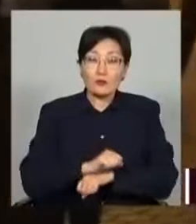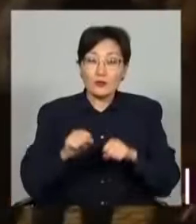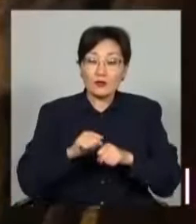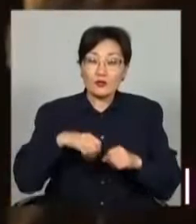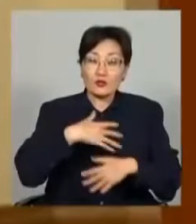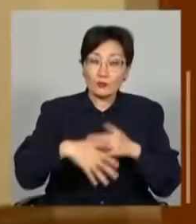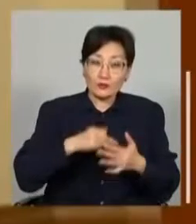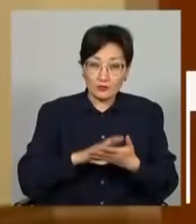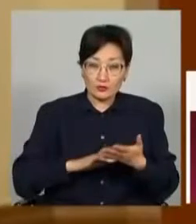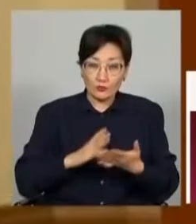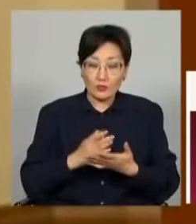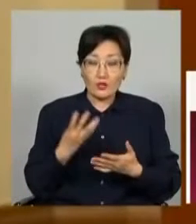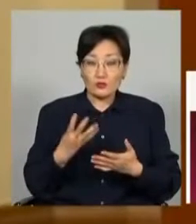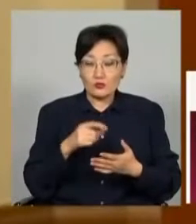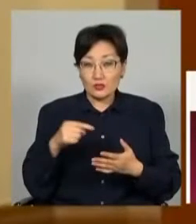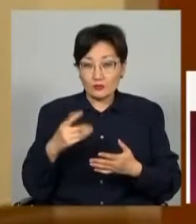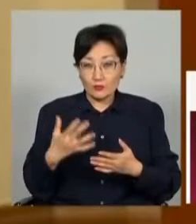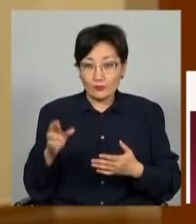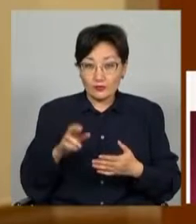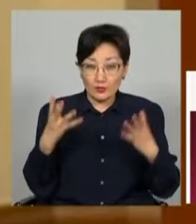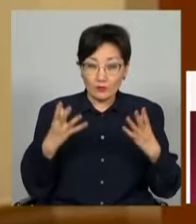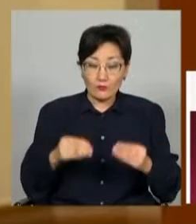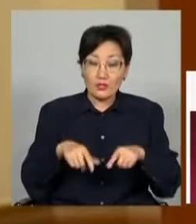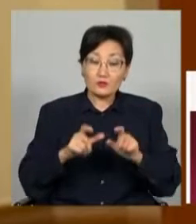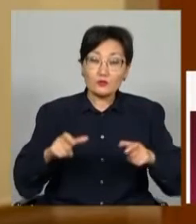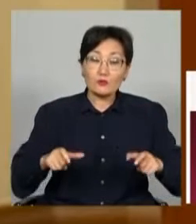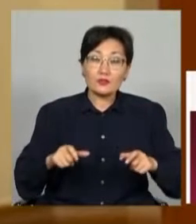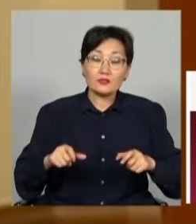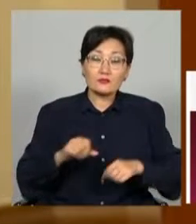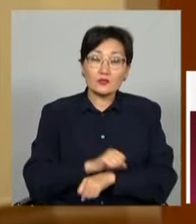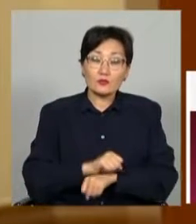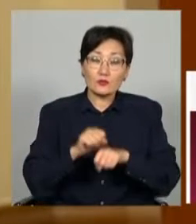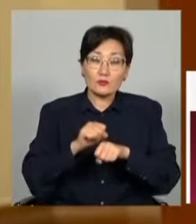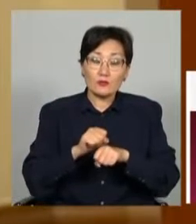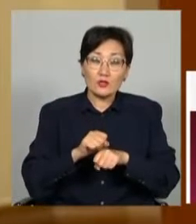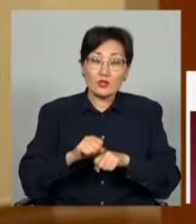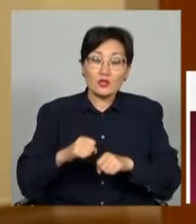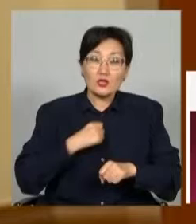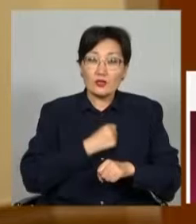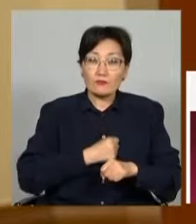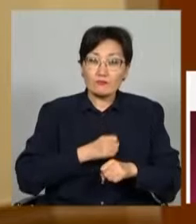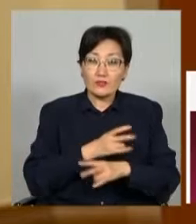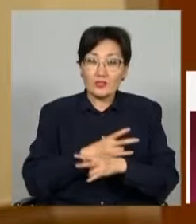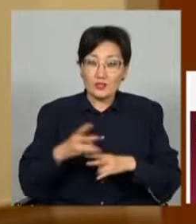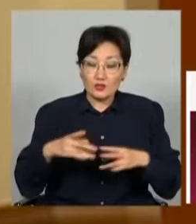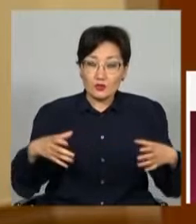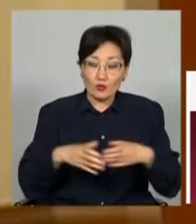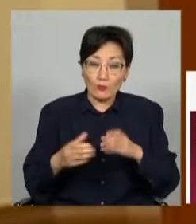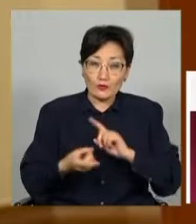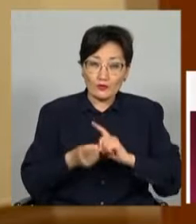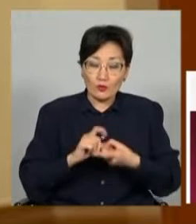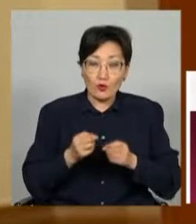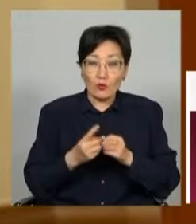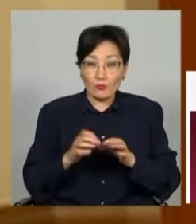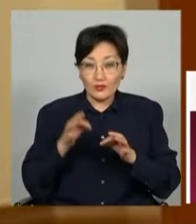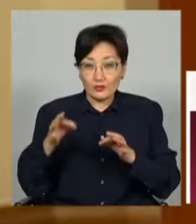төгіске ұласты. 4-ші және 5-ші қаңтарда азаматтар жиын агрессивті топқа айналып, 11 аймақта